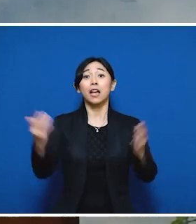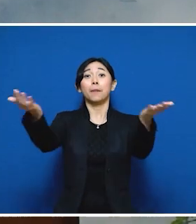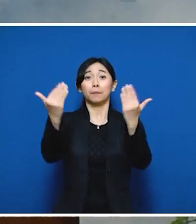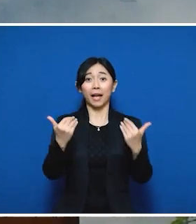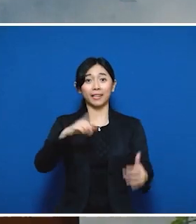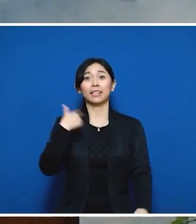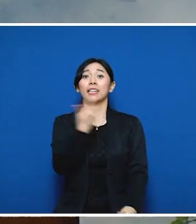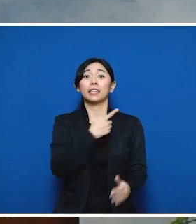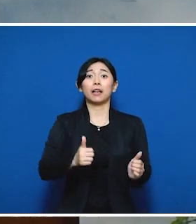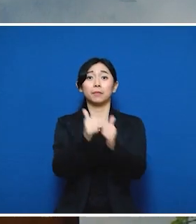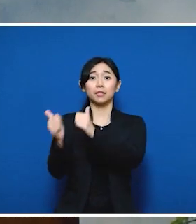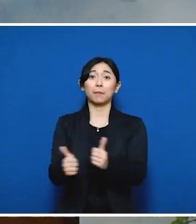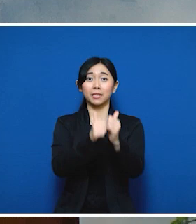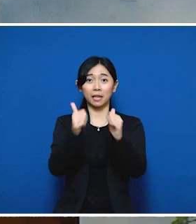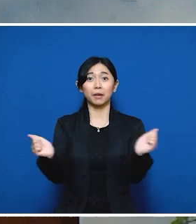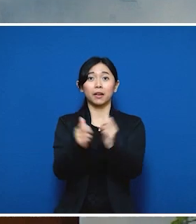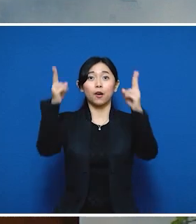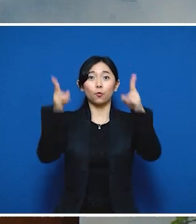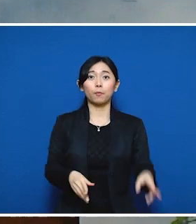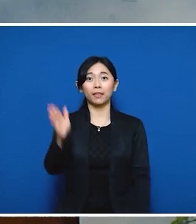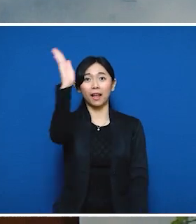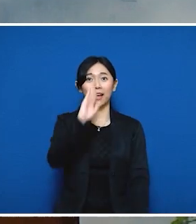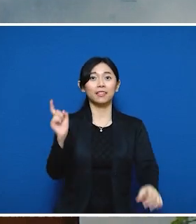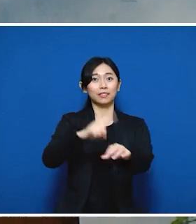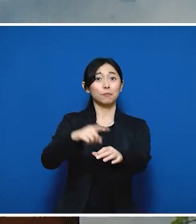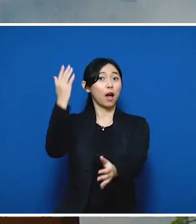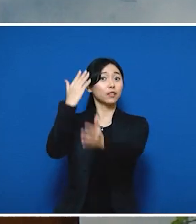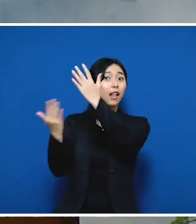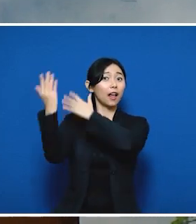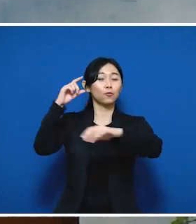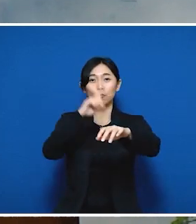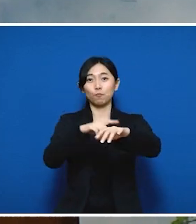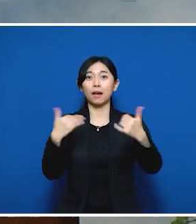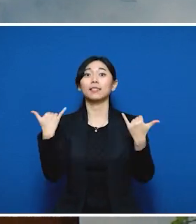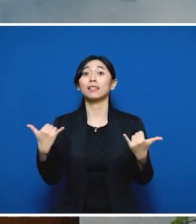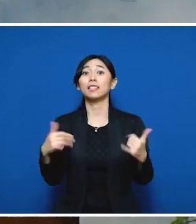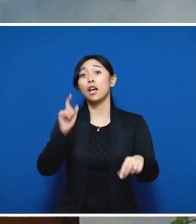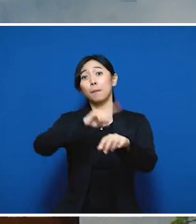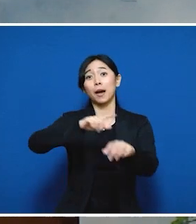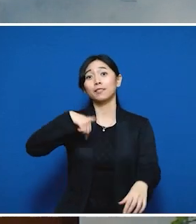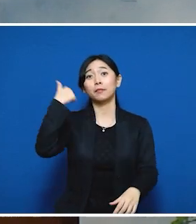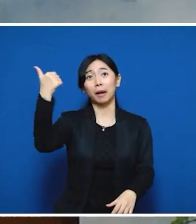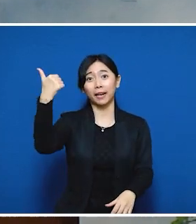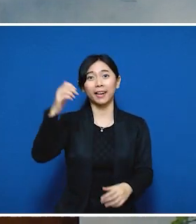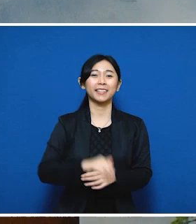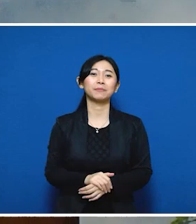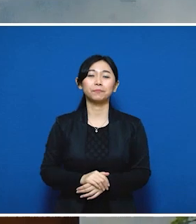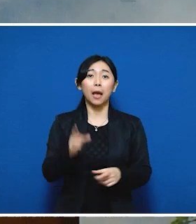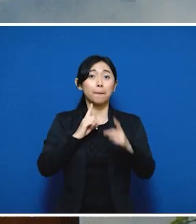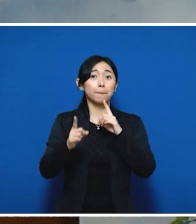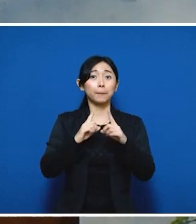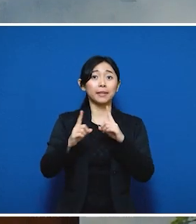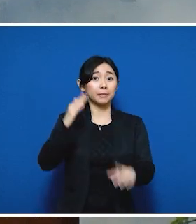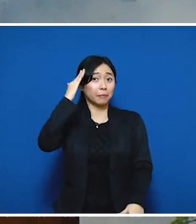Marilah kita bersama dengan umat Allah di masa lalu, masa kini, dan masa depan